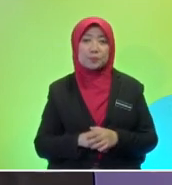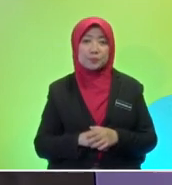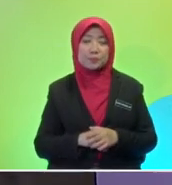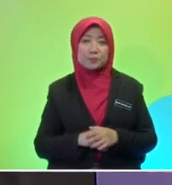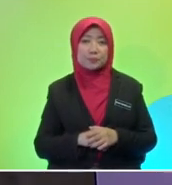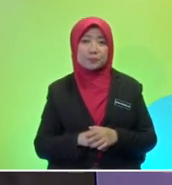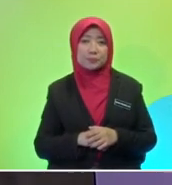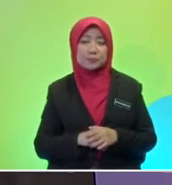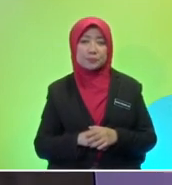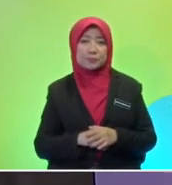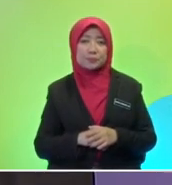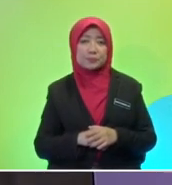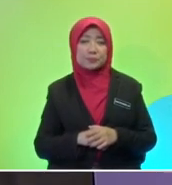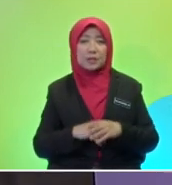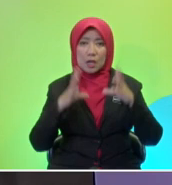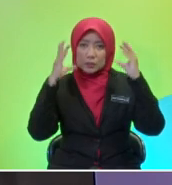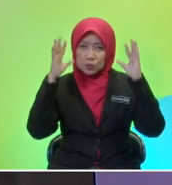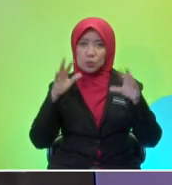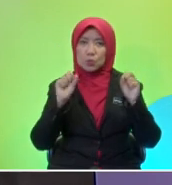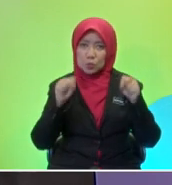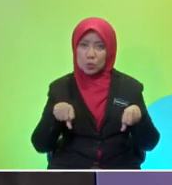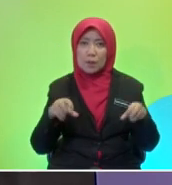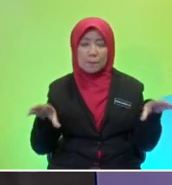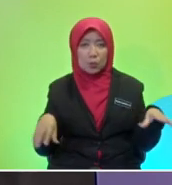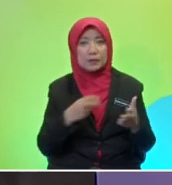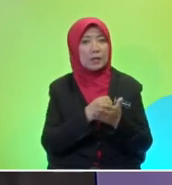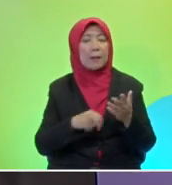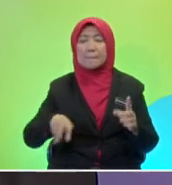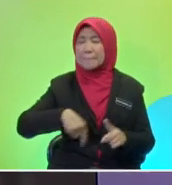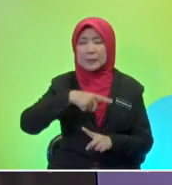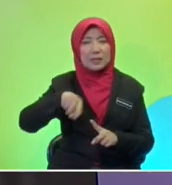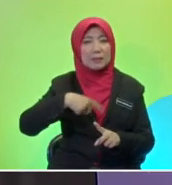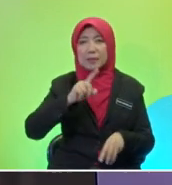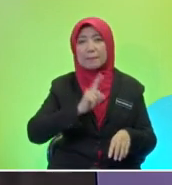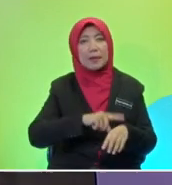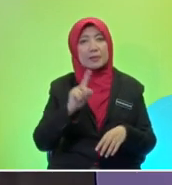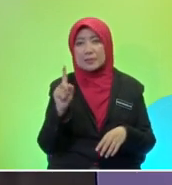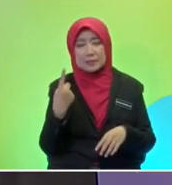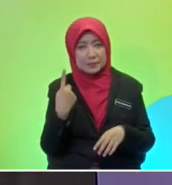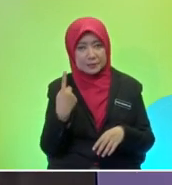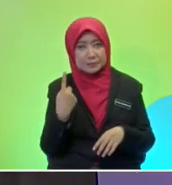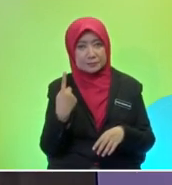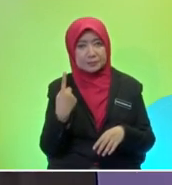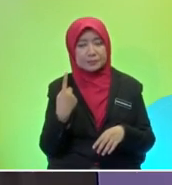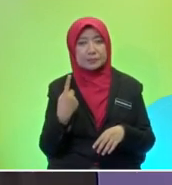sebagai seorang guru kita boleh buat penilaiannya pada hari ini